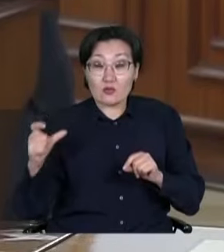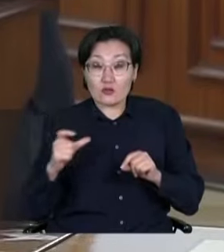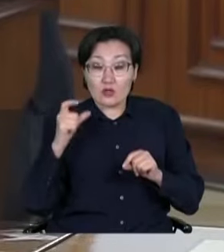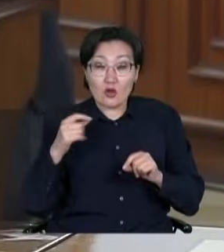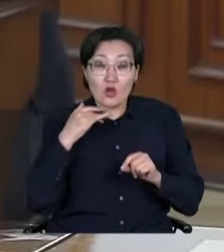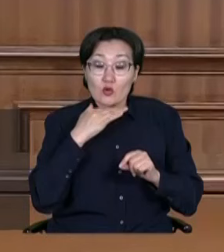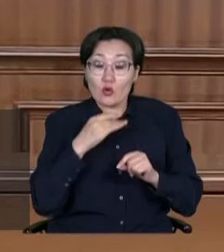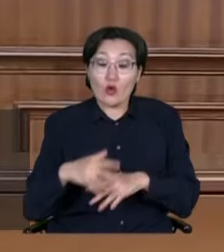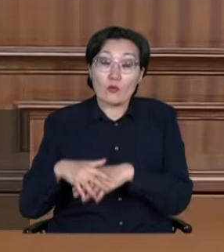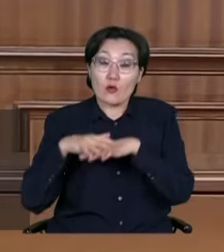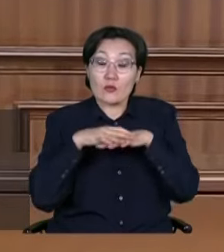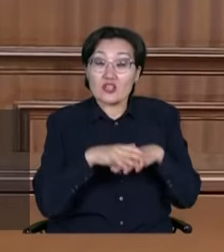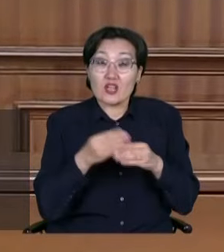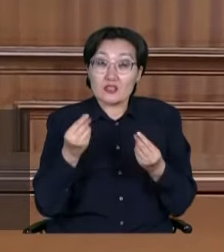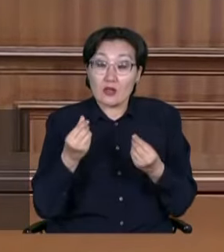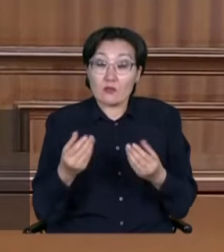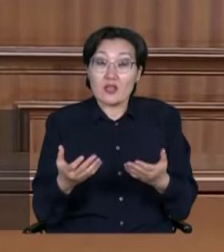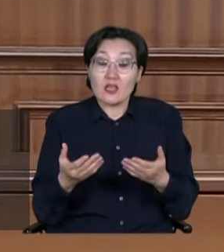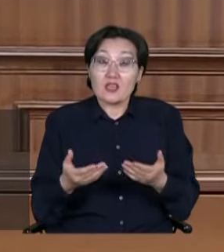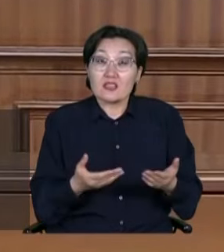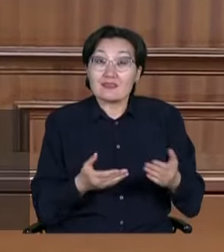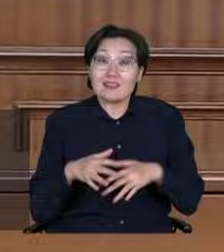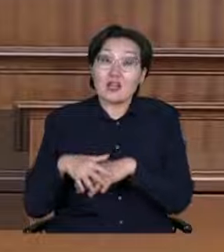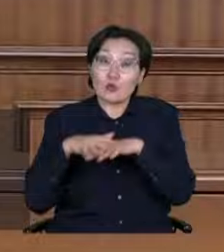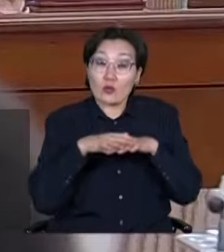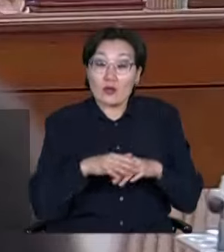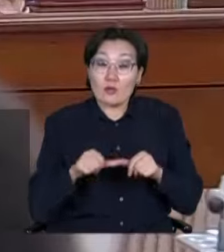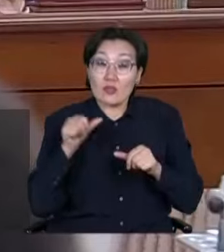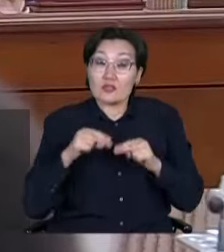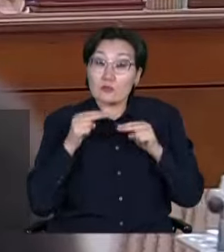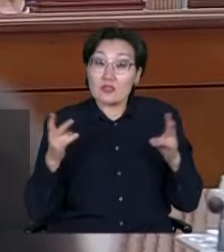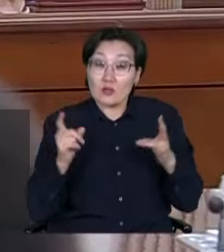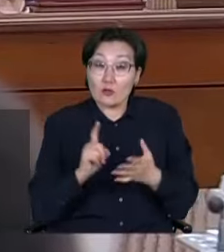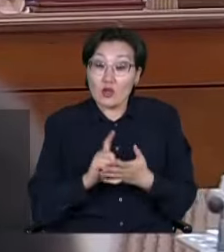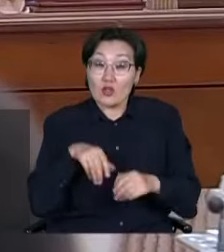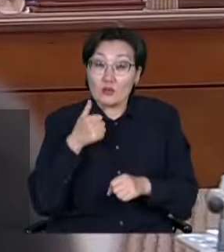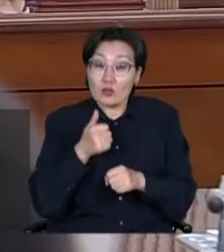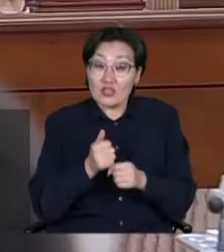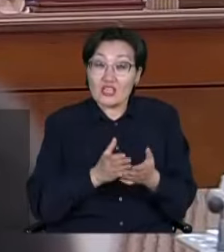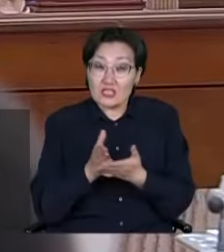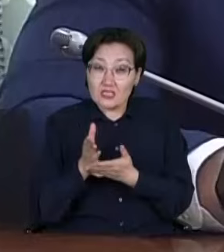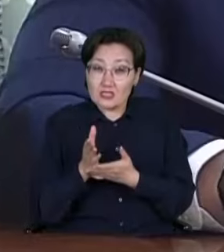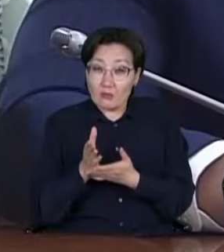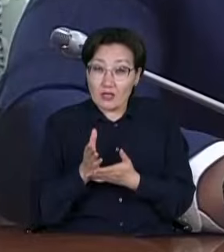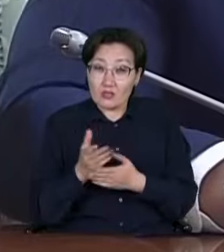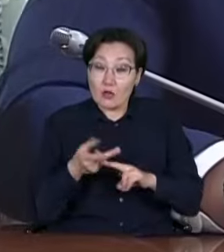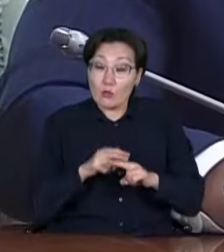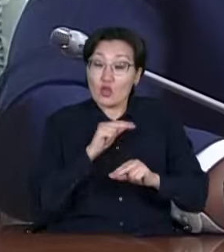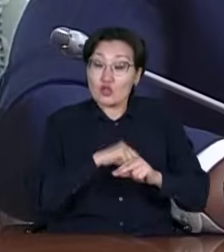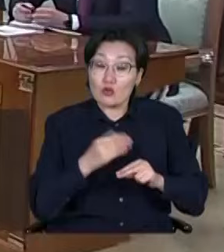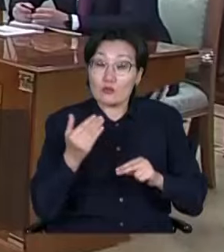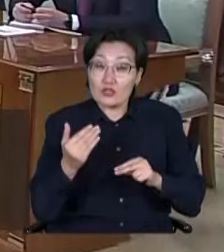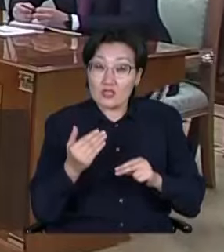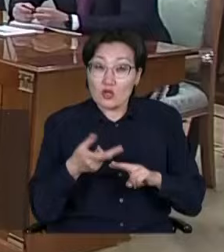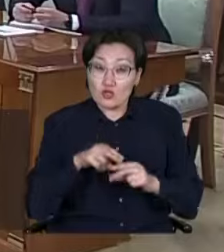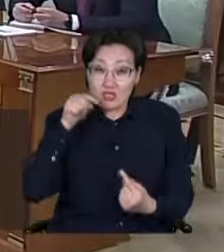көбірек инвестиция тартуға баса мән беруге тиіс. Бұл негізгі басымдық. Олардың жұмысы да